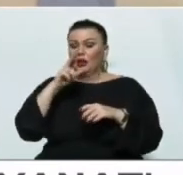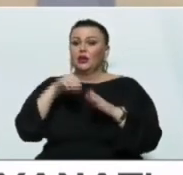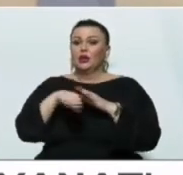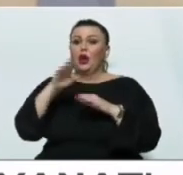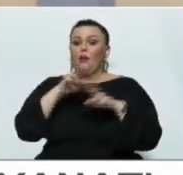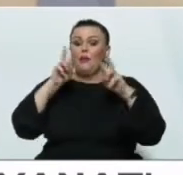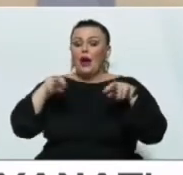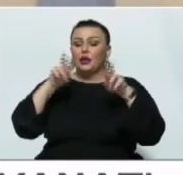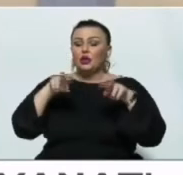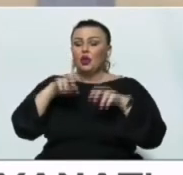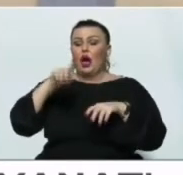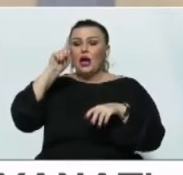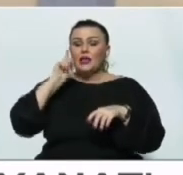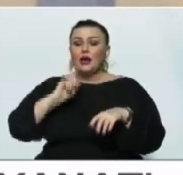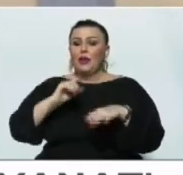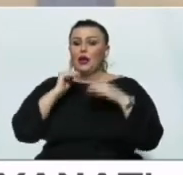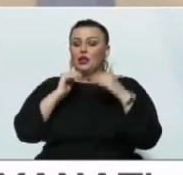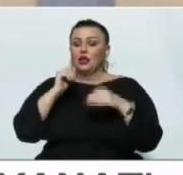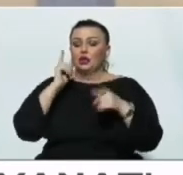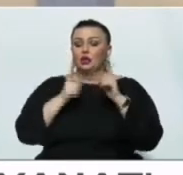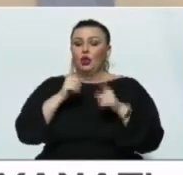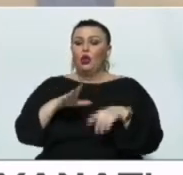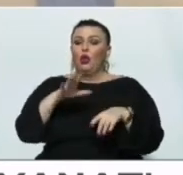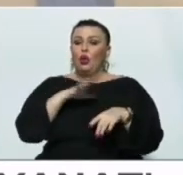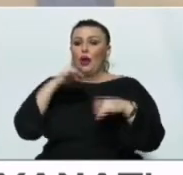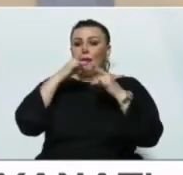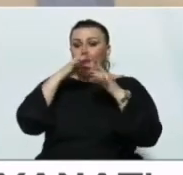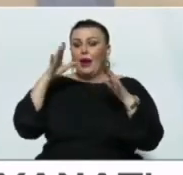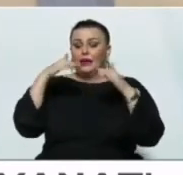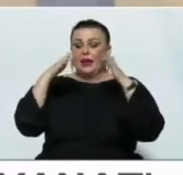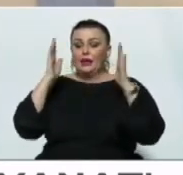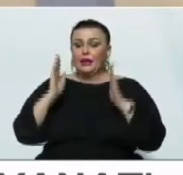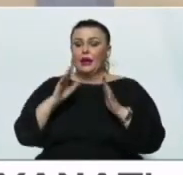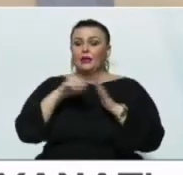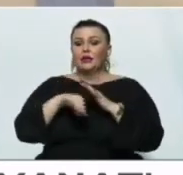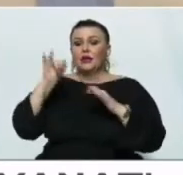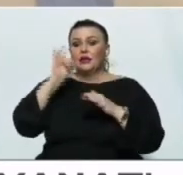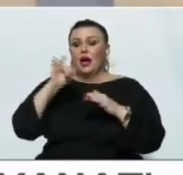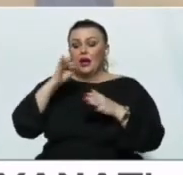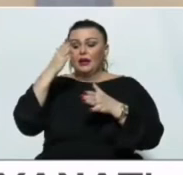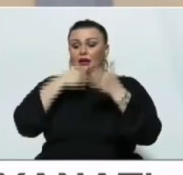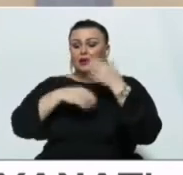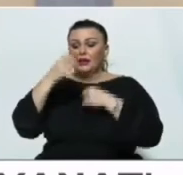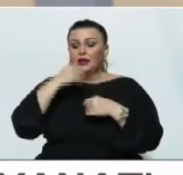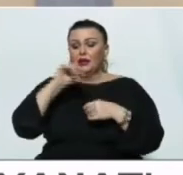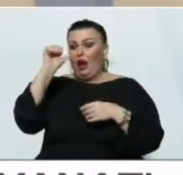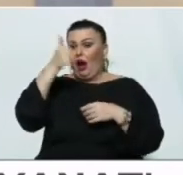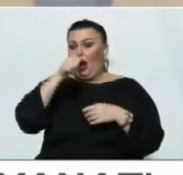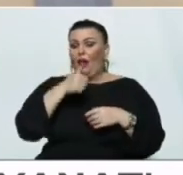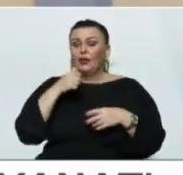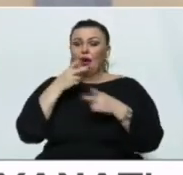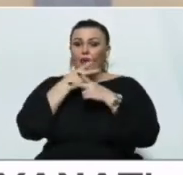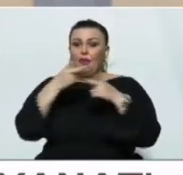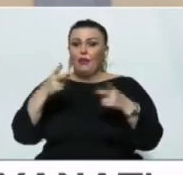çərçivəsində biz Azərbaycana xas olan bizim mədəniyyət müəssisələrimizi, bizim tarixi dini abidələrimizə baxış